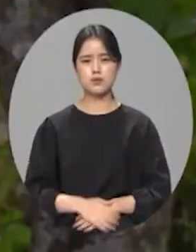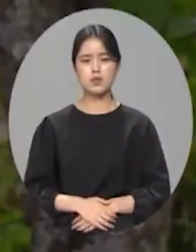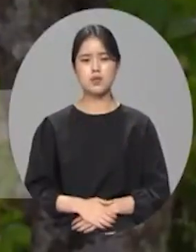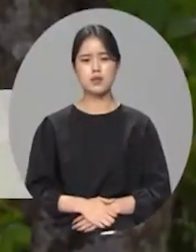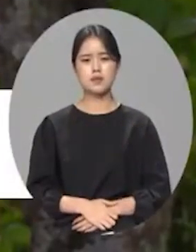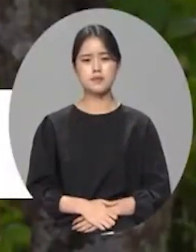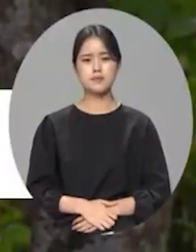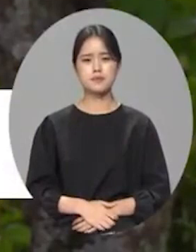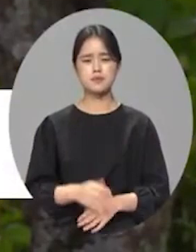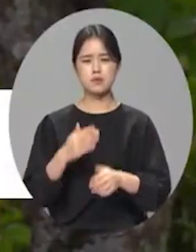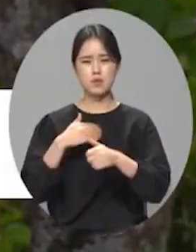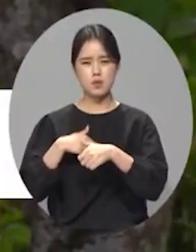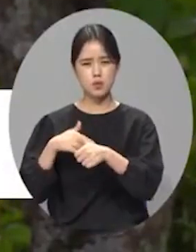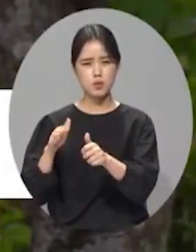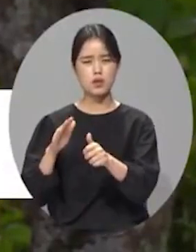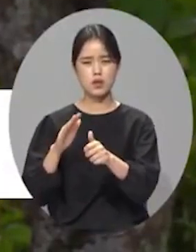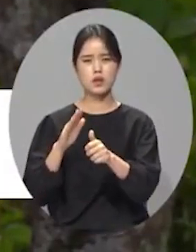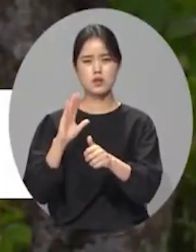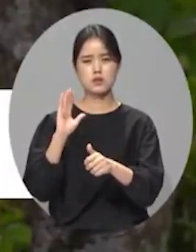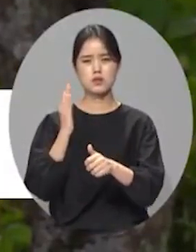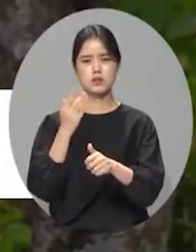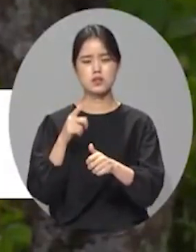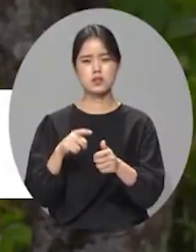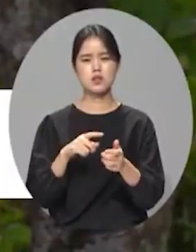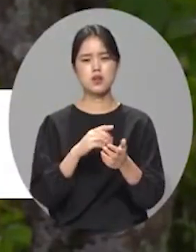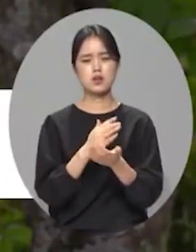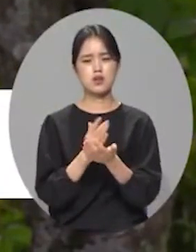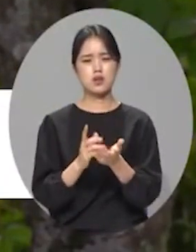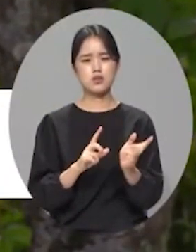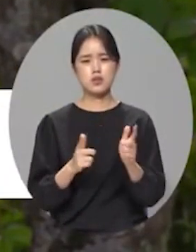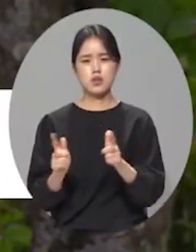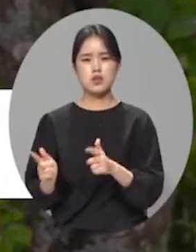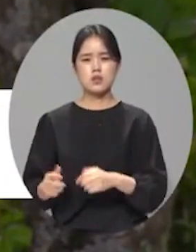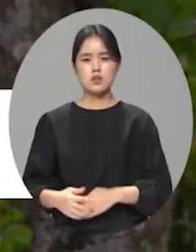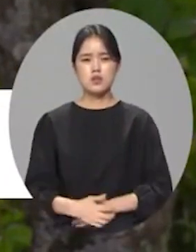보내드려야 되는 그런 것들이